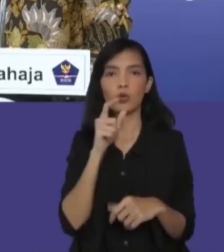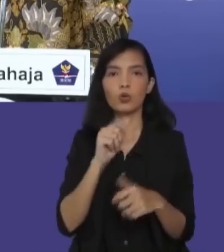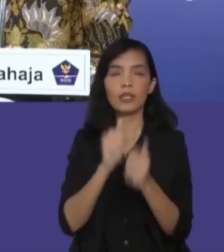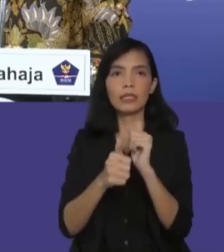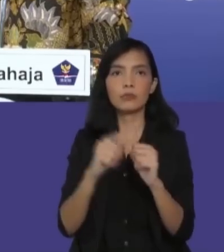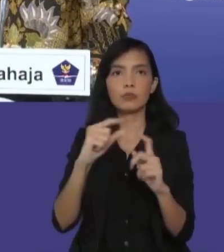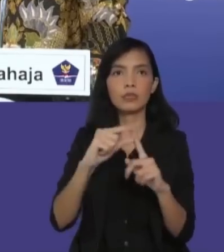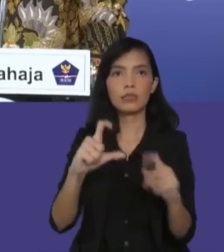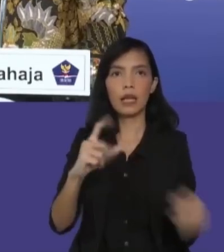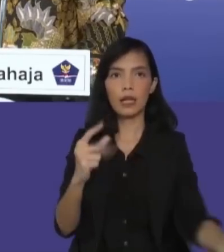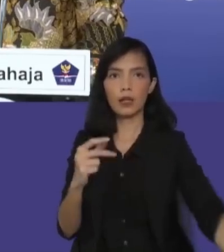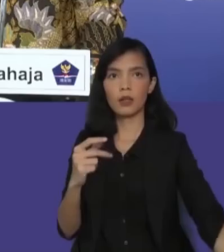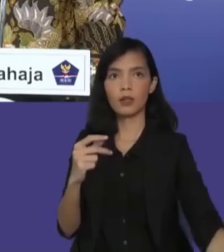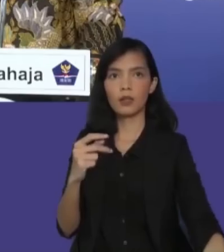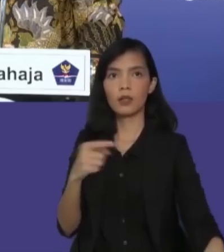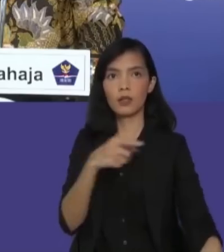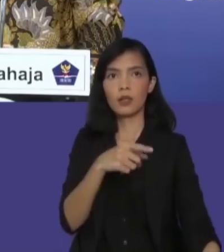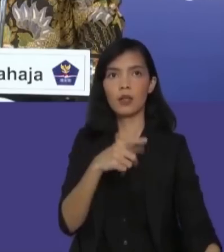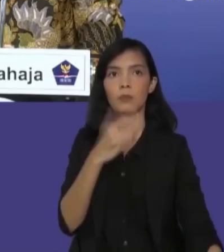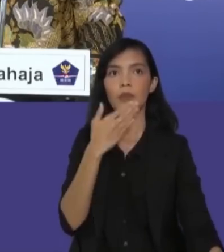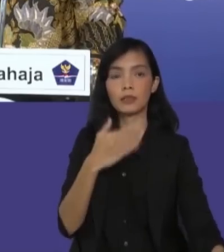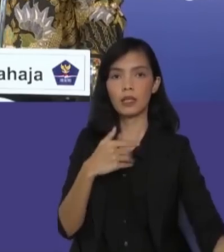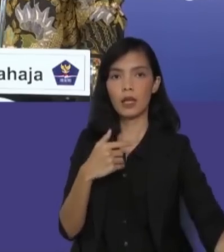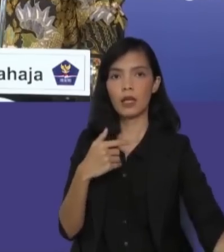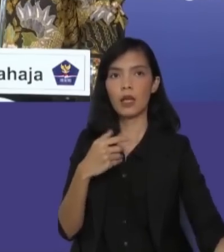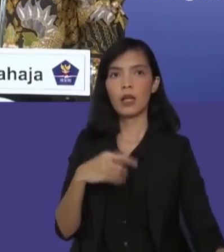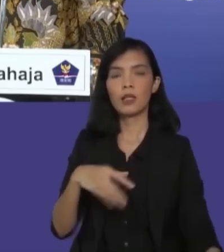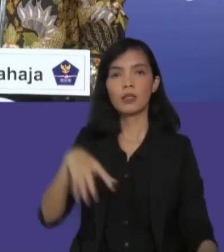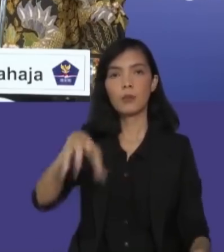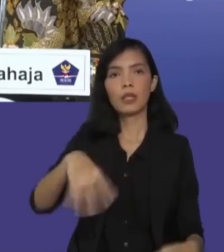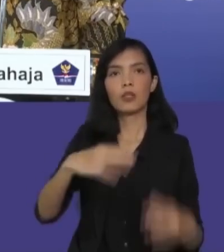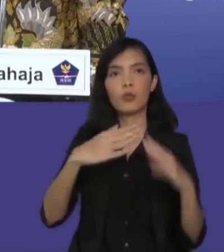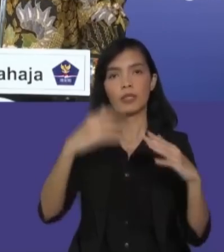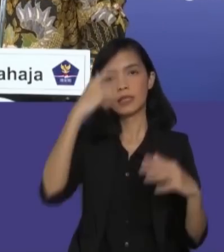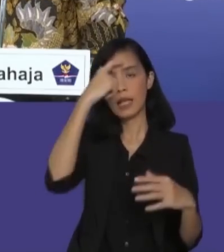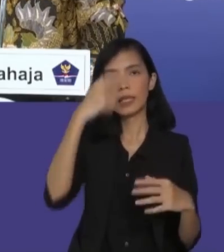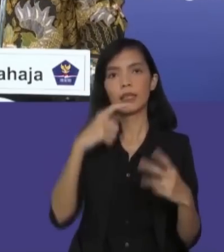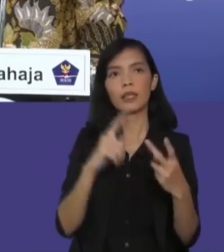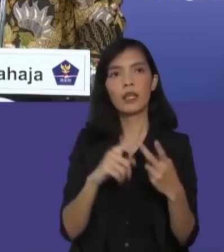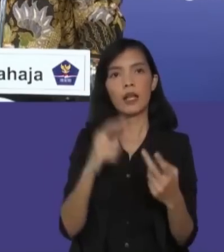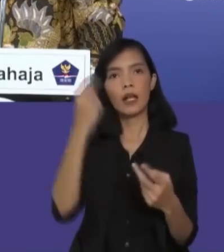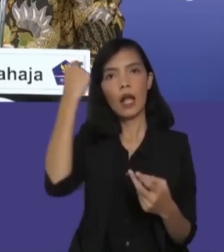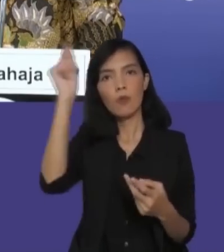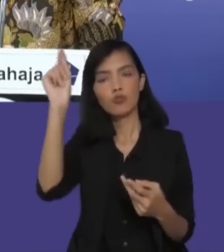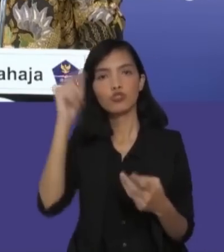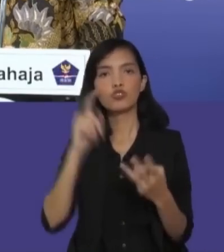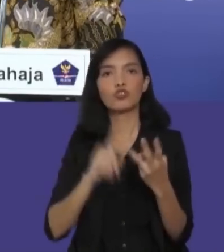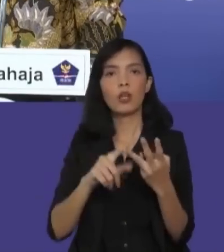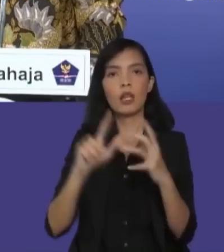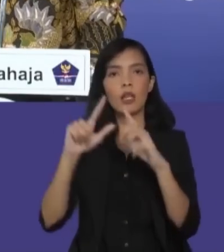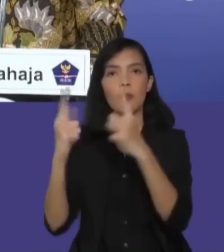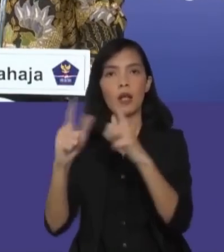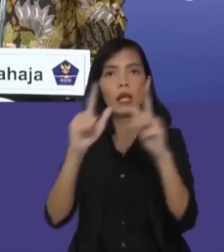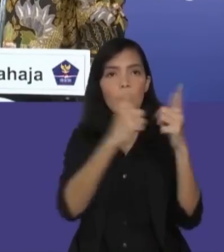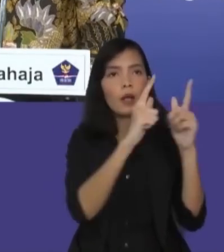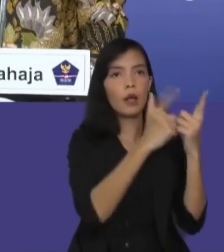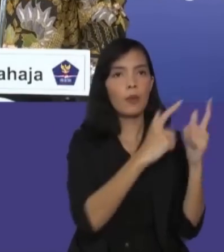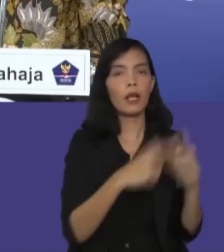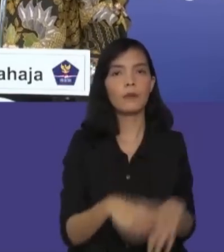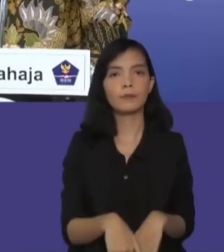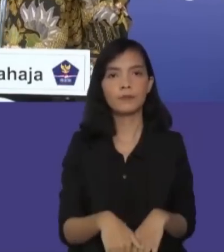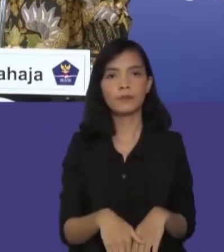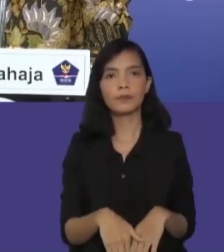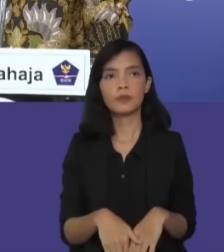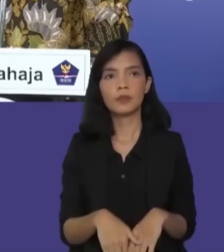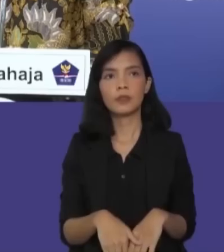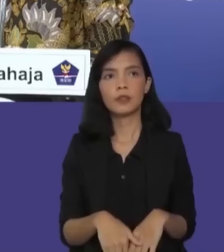PCR. Dan biasanya berlokasi kalau tidak di rumah sakit, di universitas maupun di beberapa lembaga. Nah, untuk